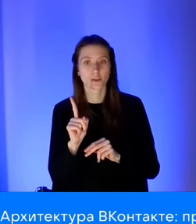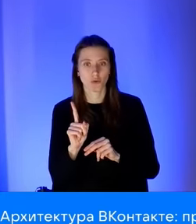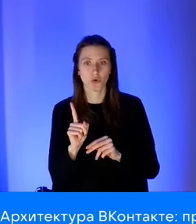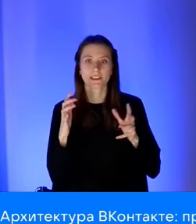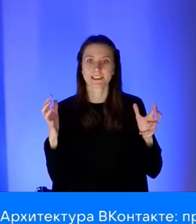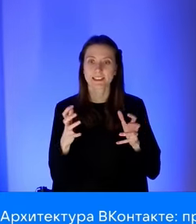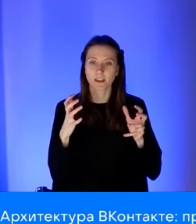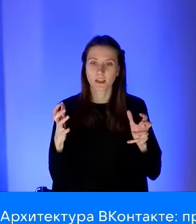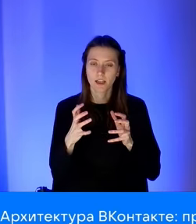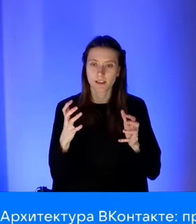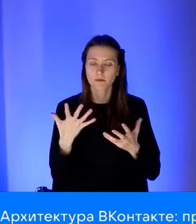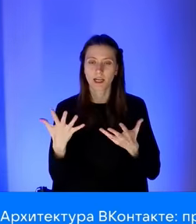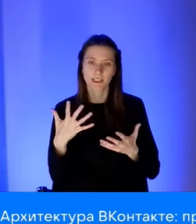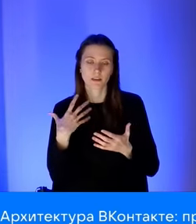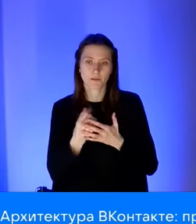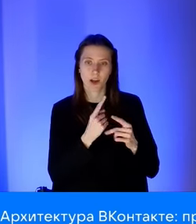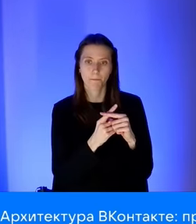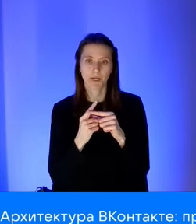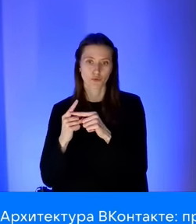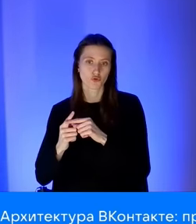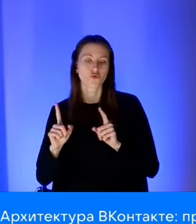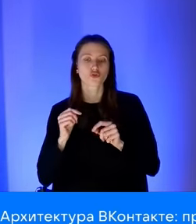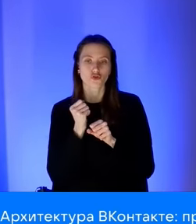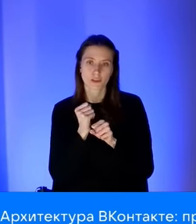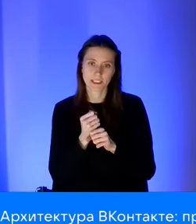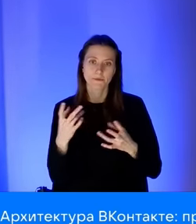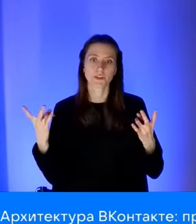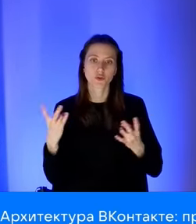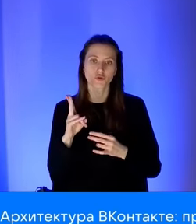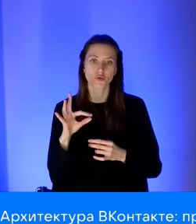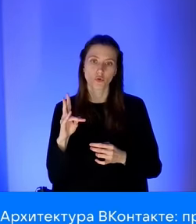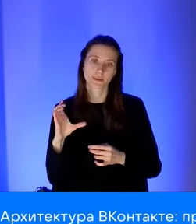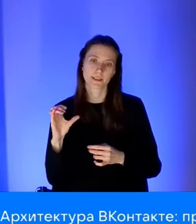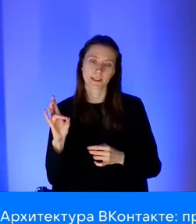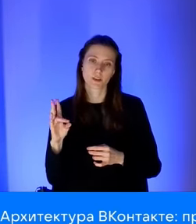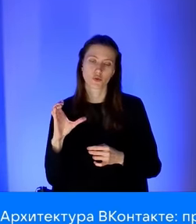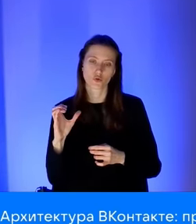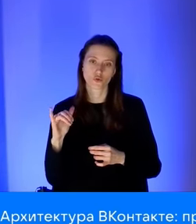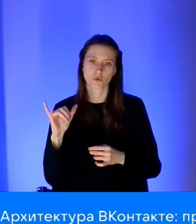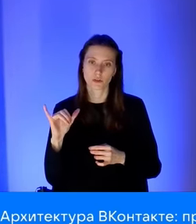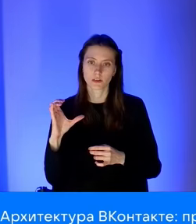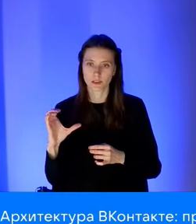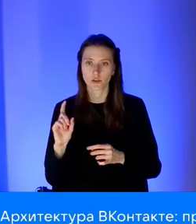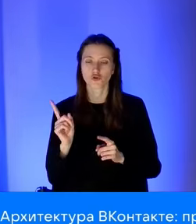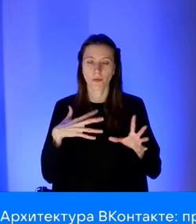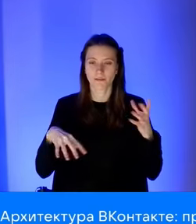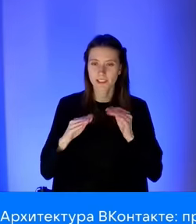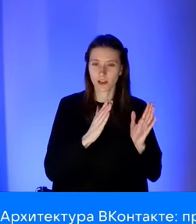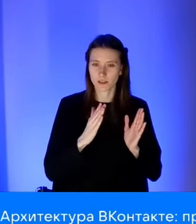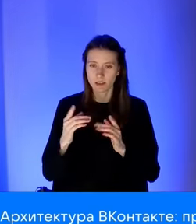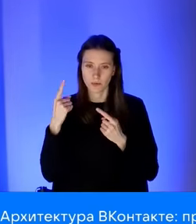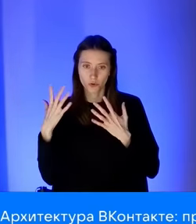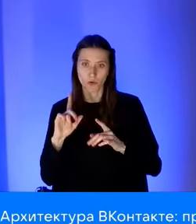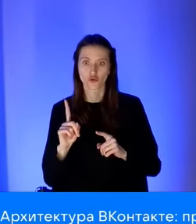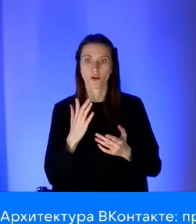систентки свои преимущества что делать Ну необходим здесь консенсус для того чтобы вся система понимала что мастером